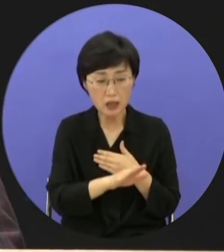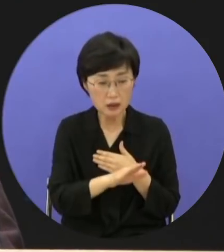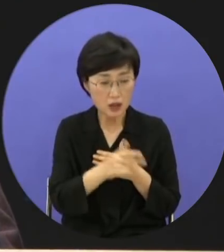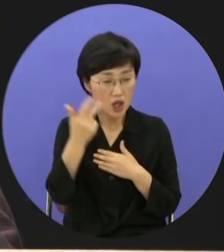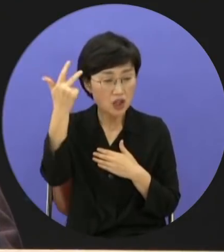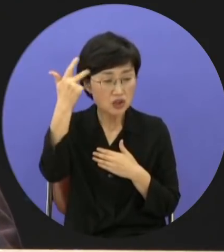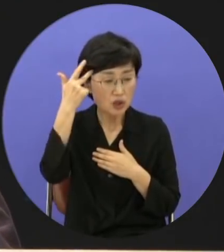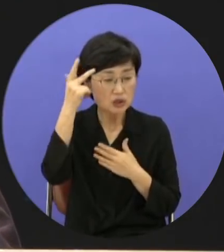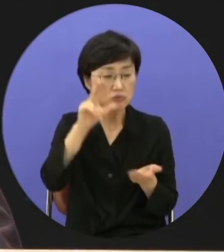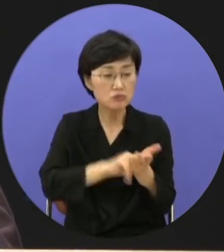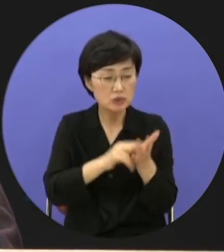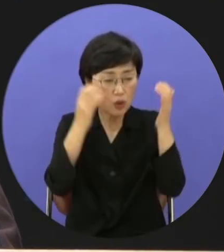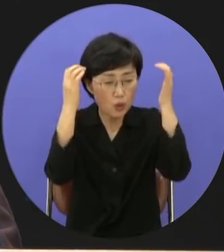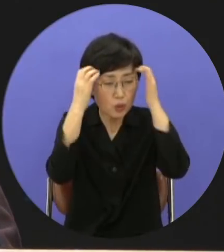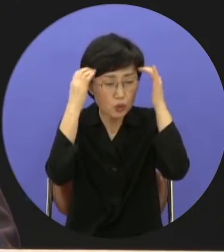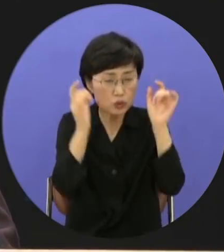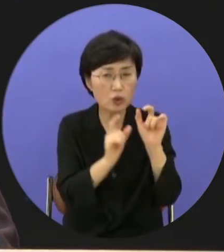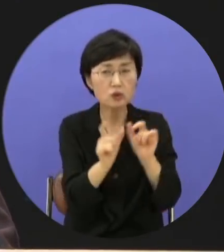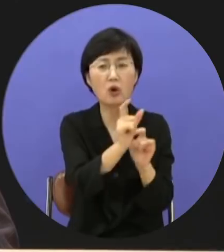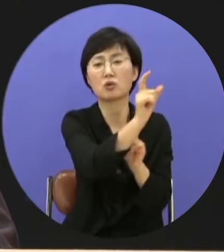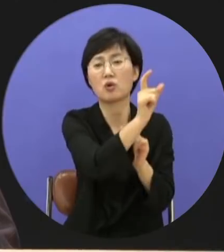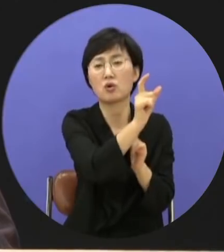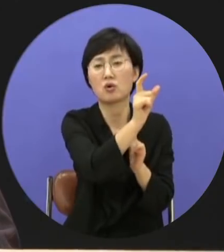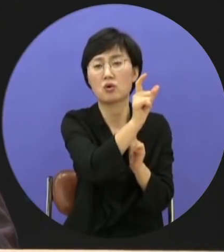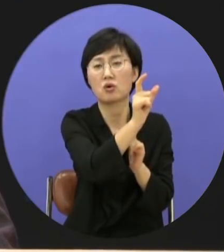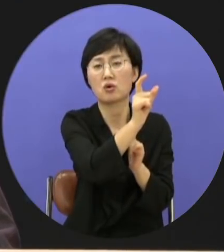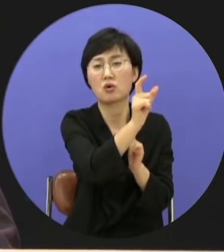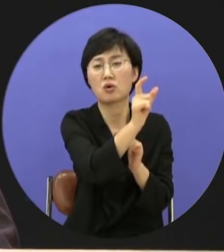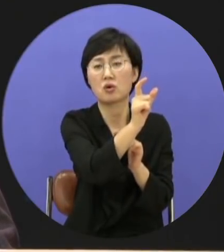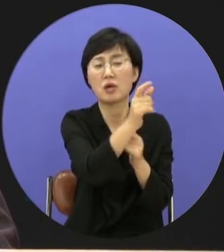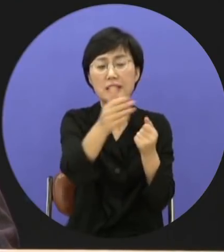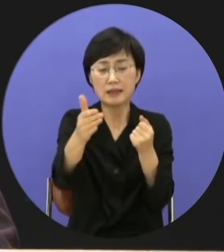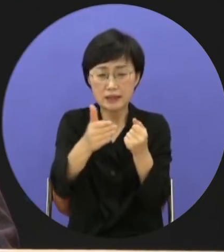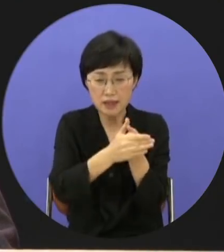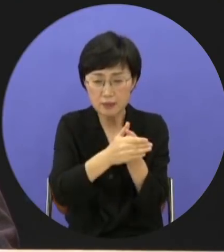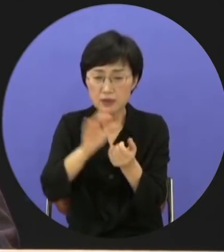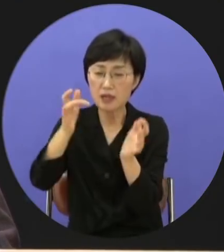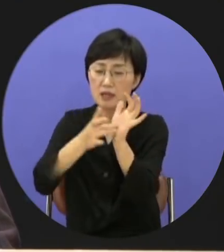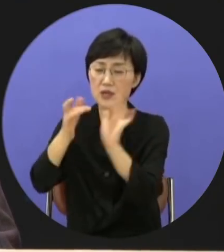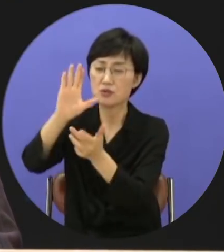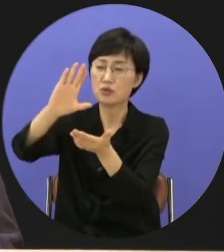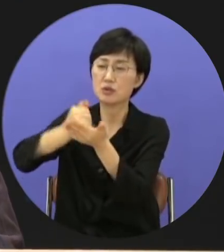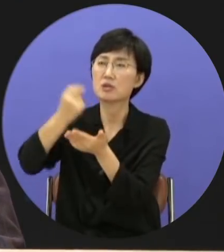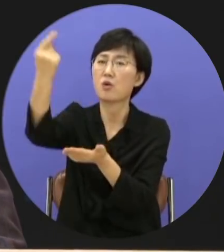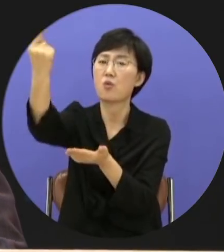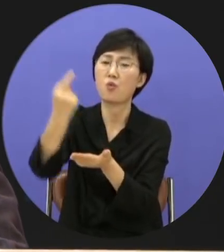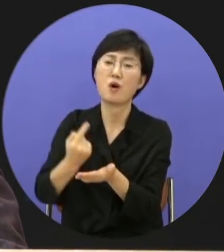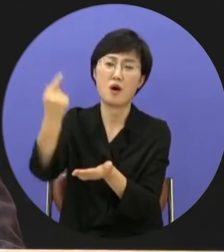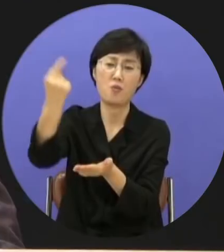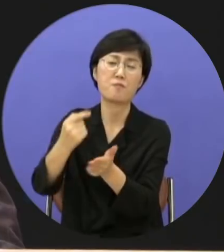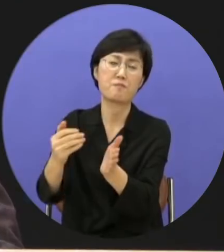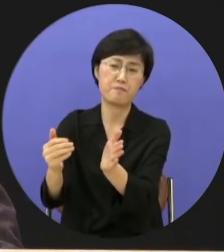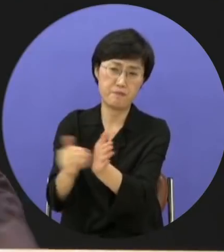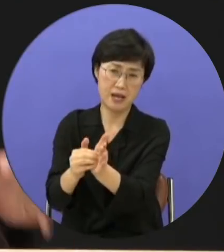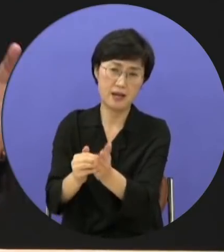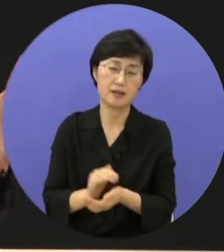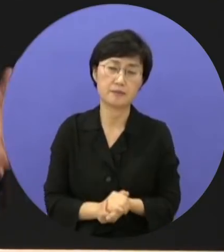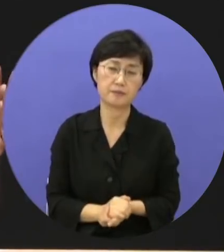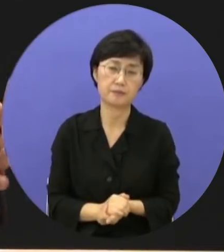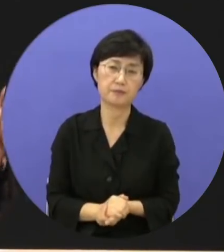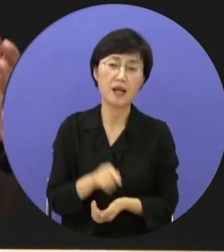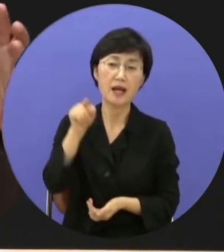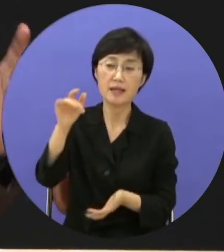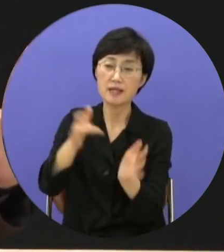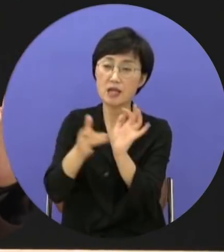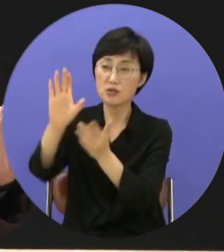more difficulty will come upon it. 그래서 그리스도께서 이 땅에 오신 겁니다. And that's why Jesus Christ came to the earth. 이